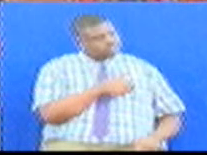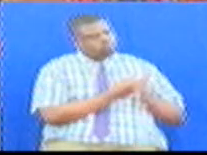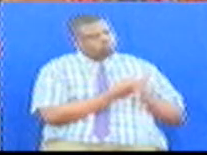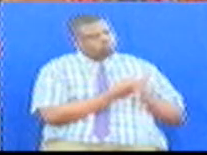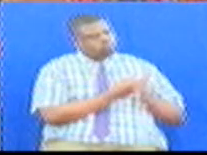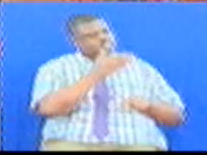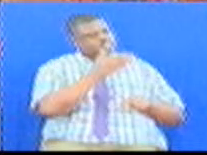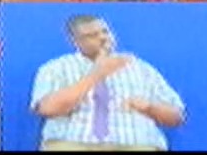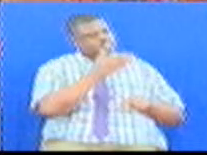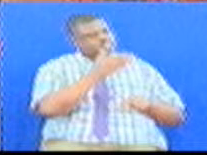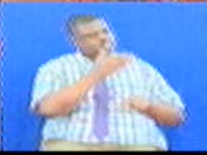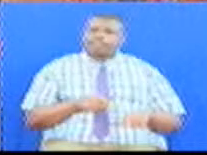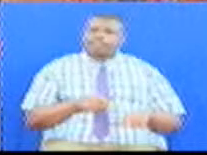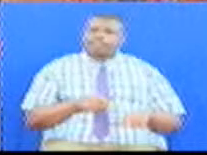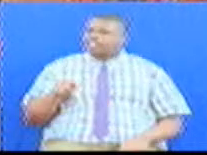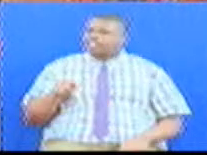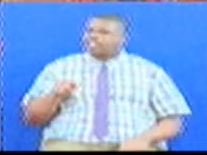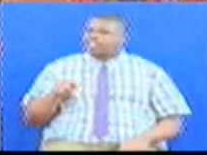hii specific